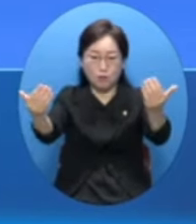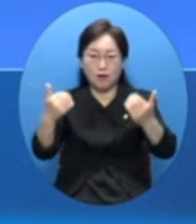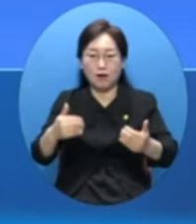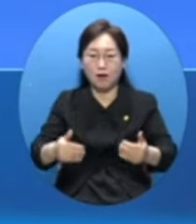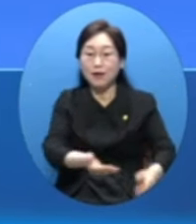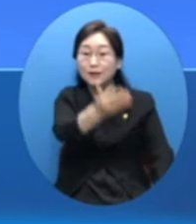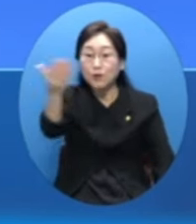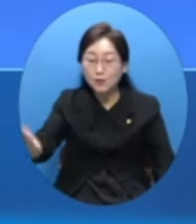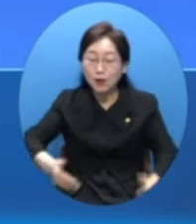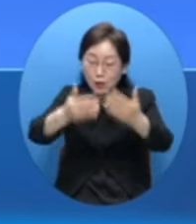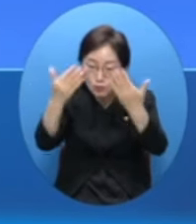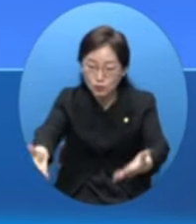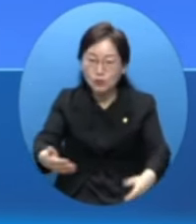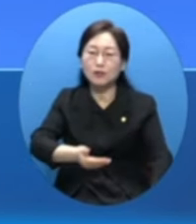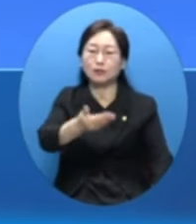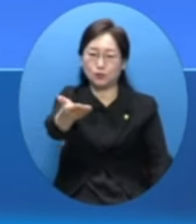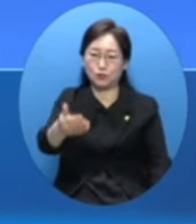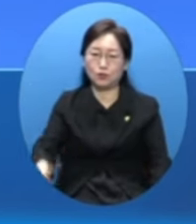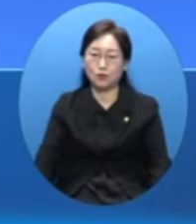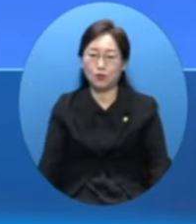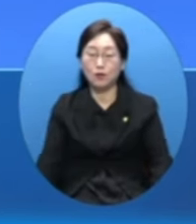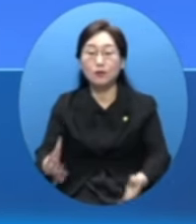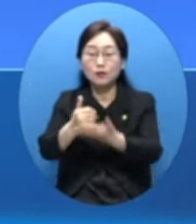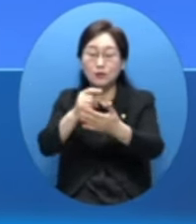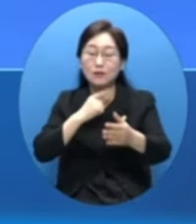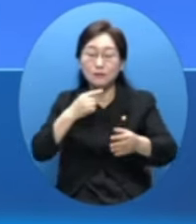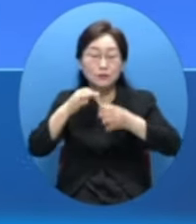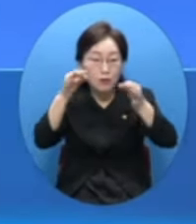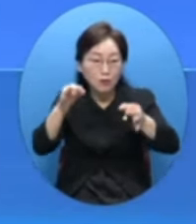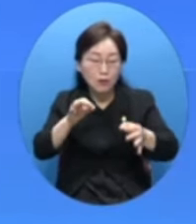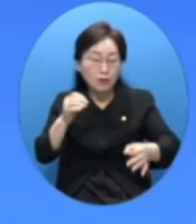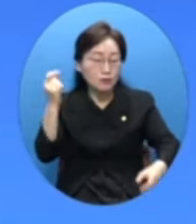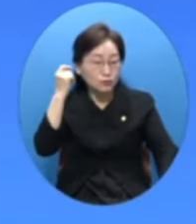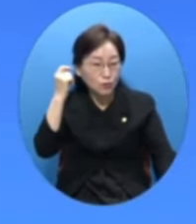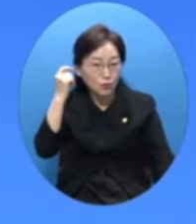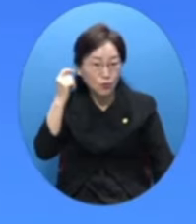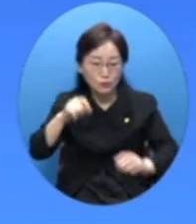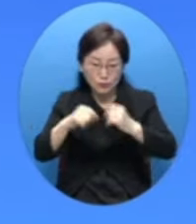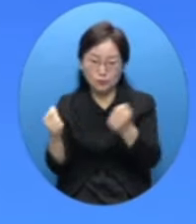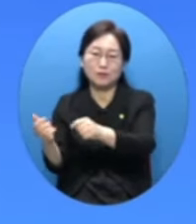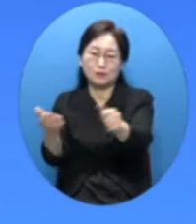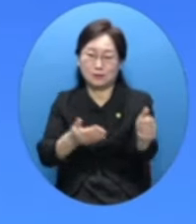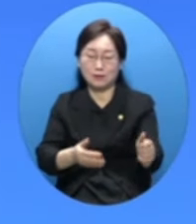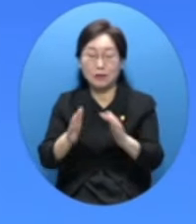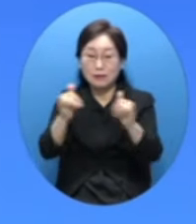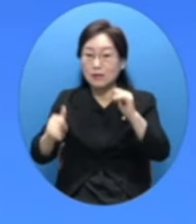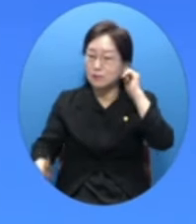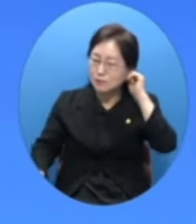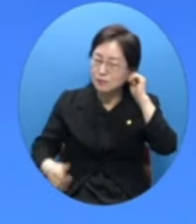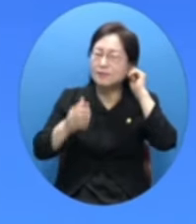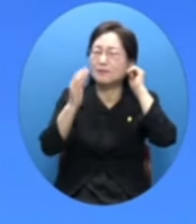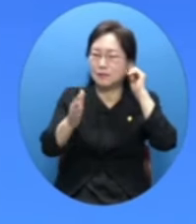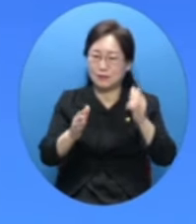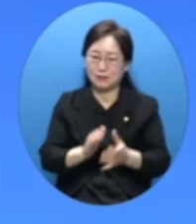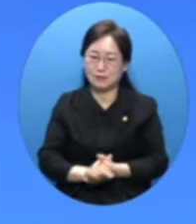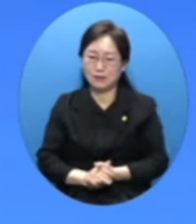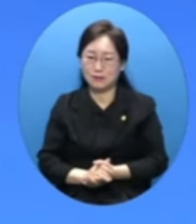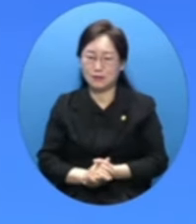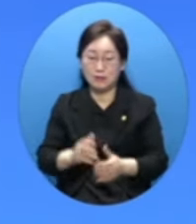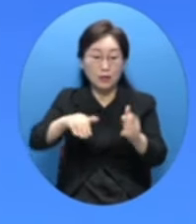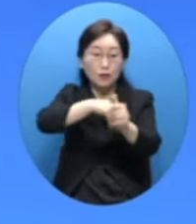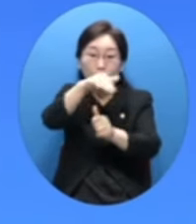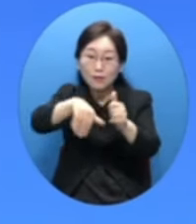내가 너희를 쉬게 하리라. 오늘 주님의 음성을 듣게 되기를 바랍니다. 사람의 음성을 듣지 말고